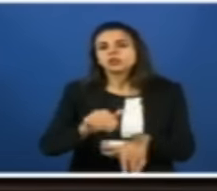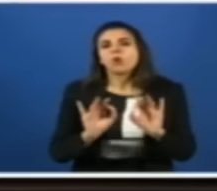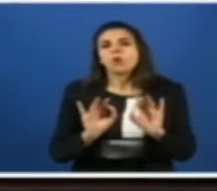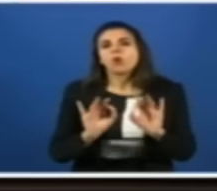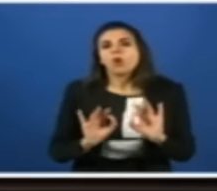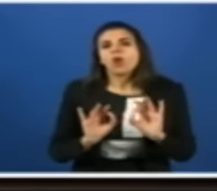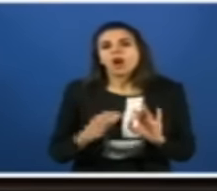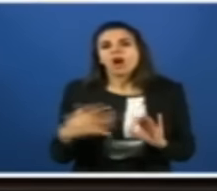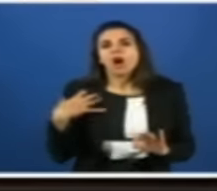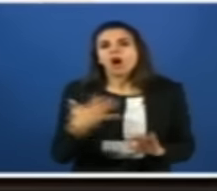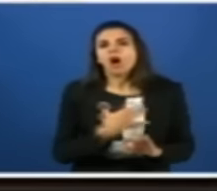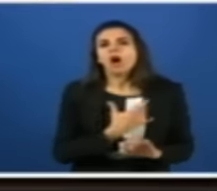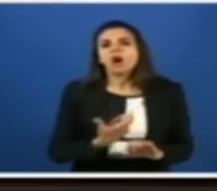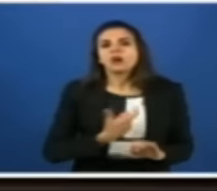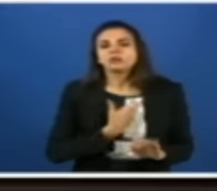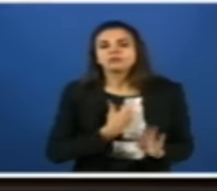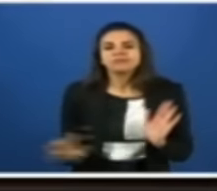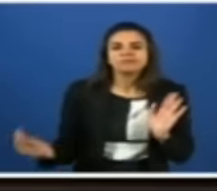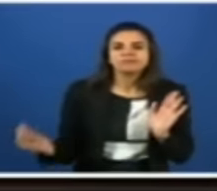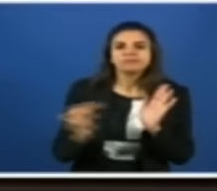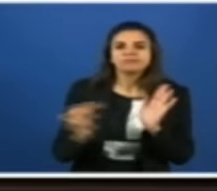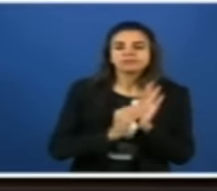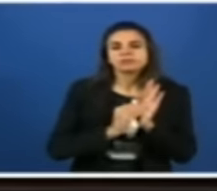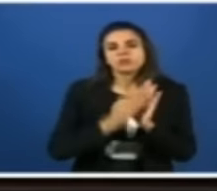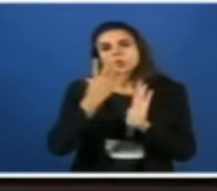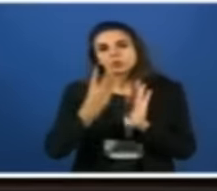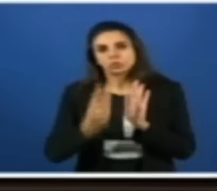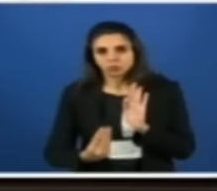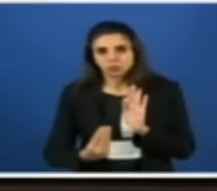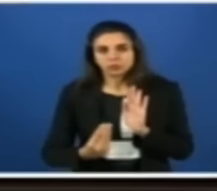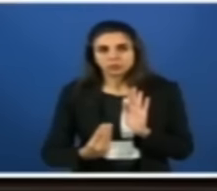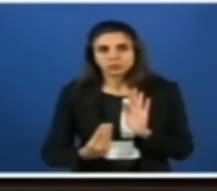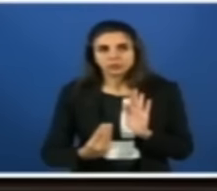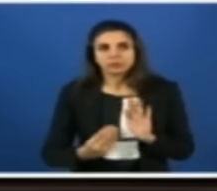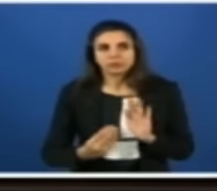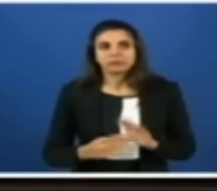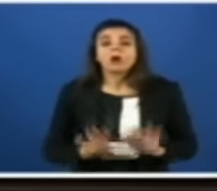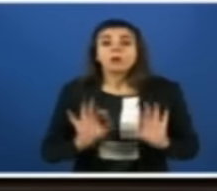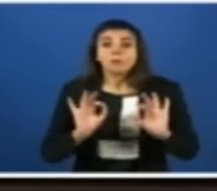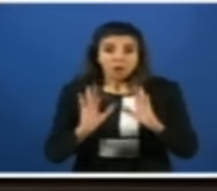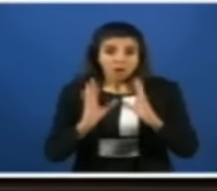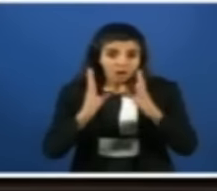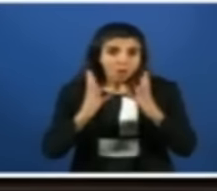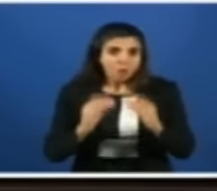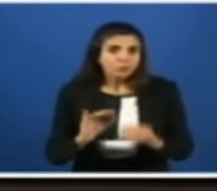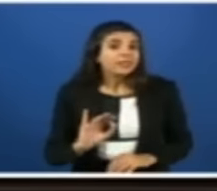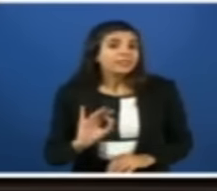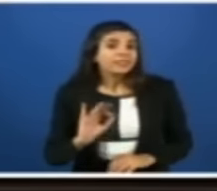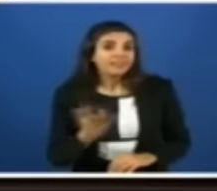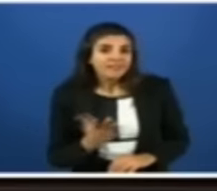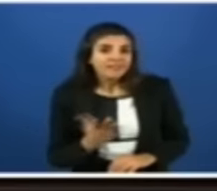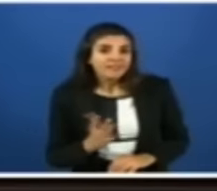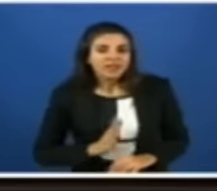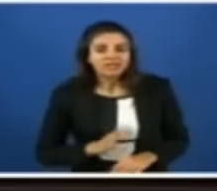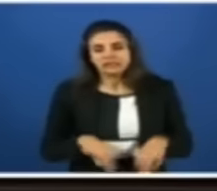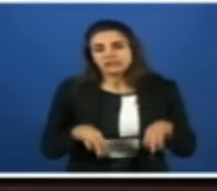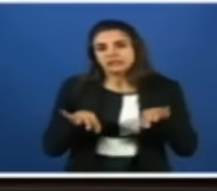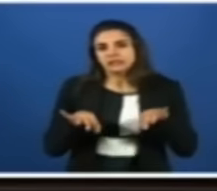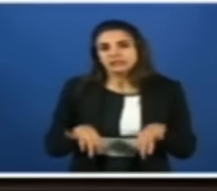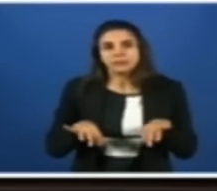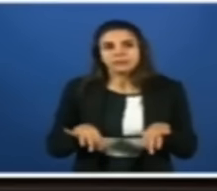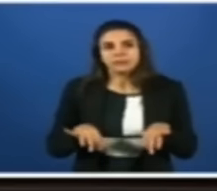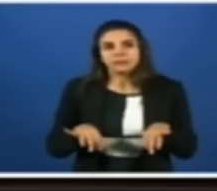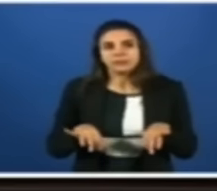seçilmesi anayasamıza bir hüküm olarak girdi. Hal böyle olunca ne oldu? Şimdi